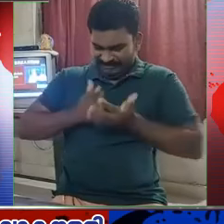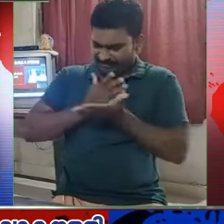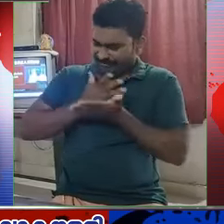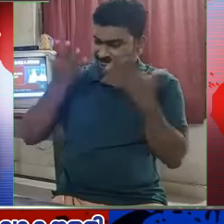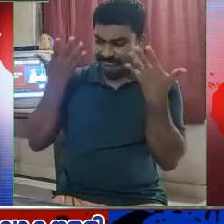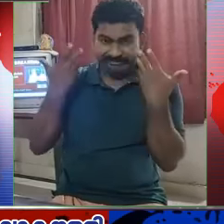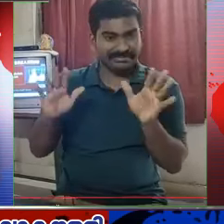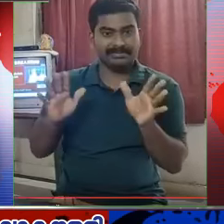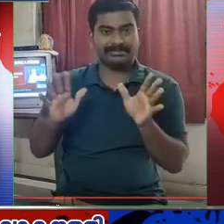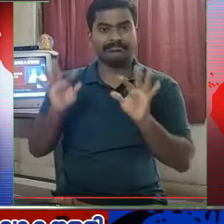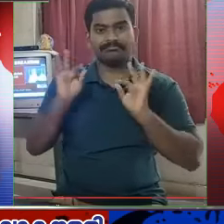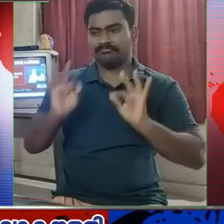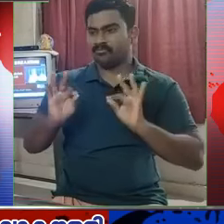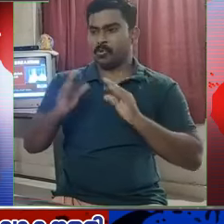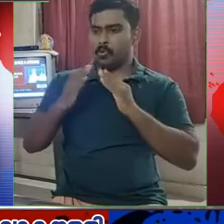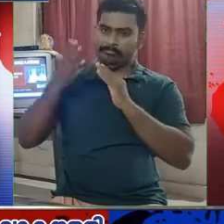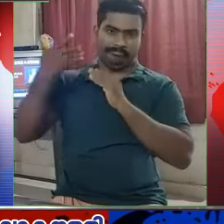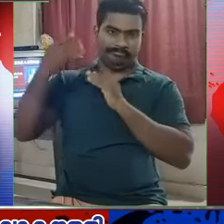പത്തനംതിട്ട ഒരാൾ,